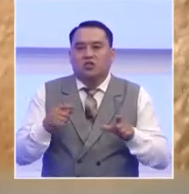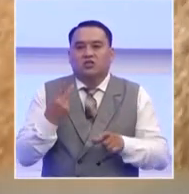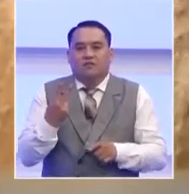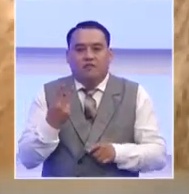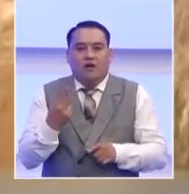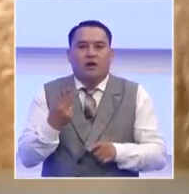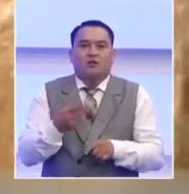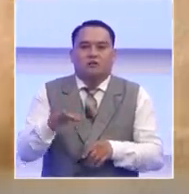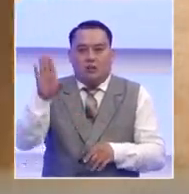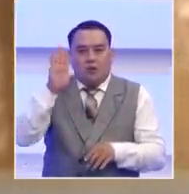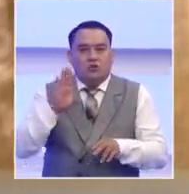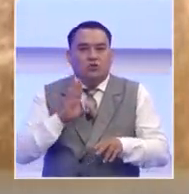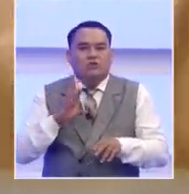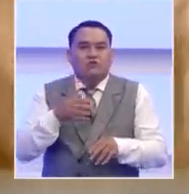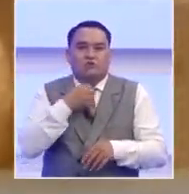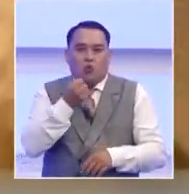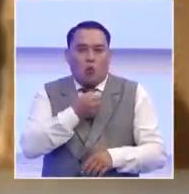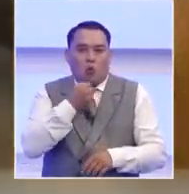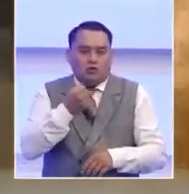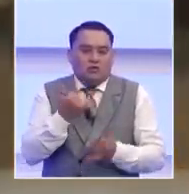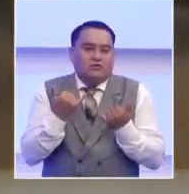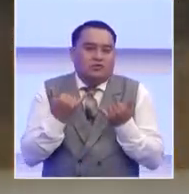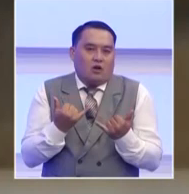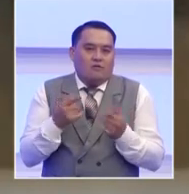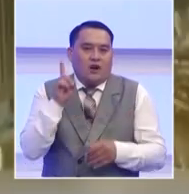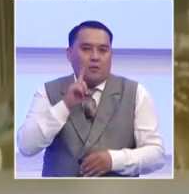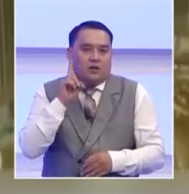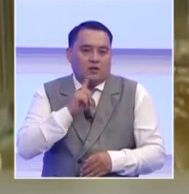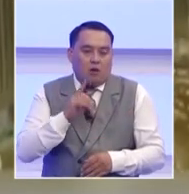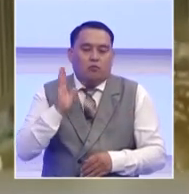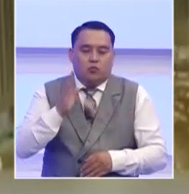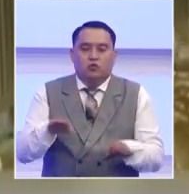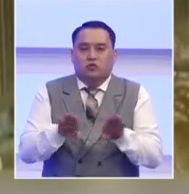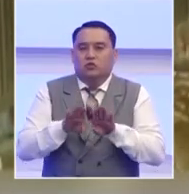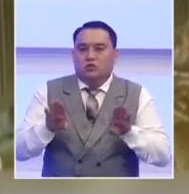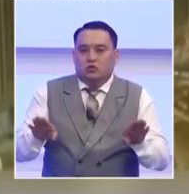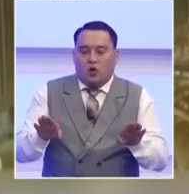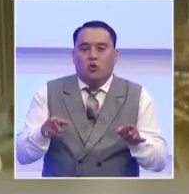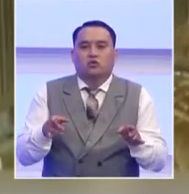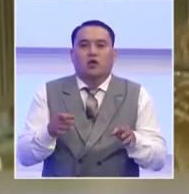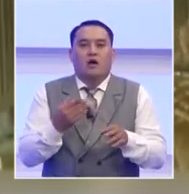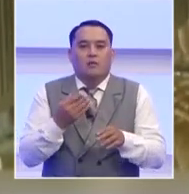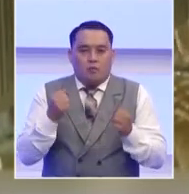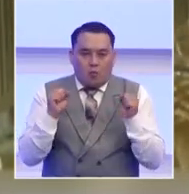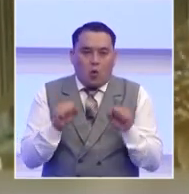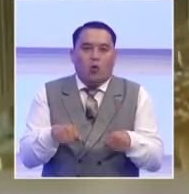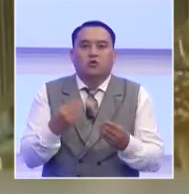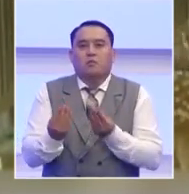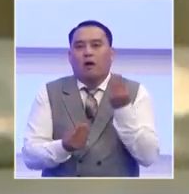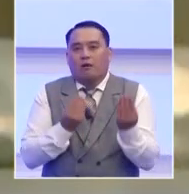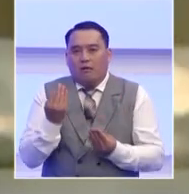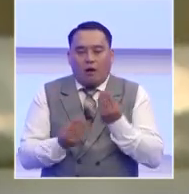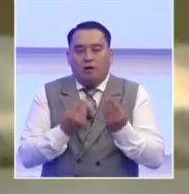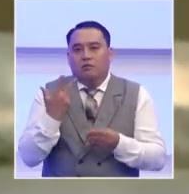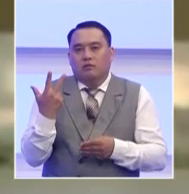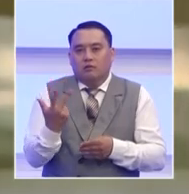и эта малышка. Ей среди взрослых пока скучно, но совсем скоро у нее появятся друзья-ровесники, с кем можно будет и поиграть. Еще